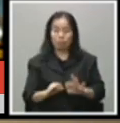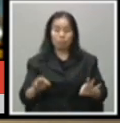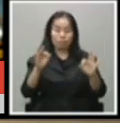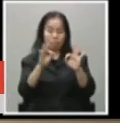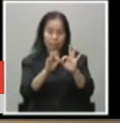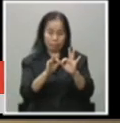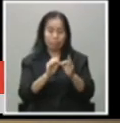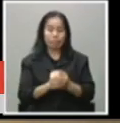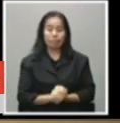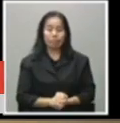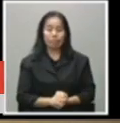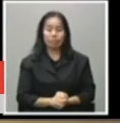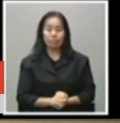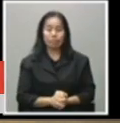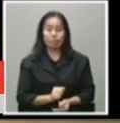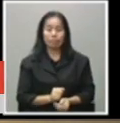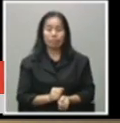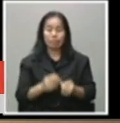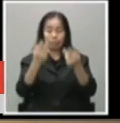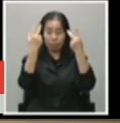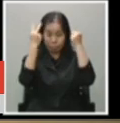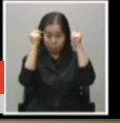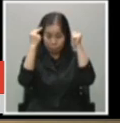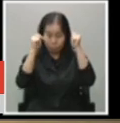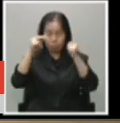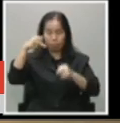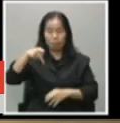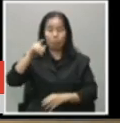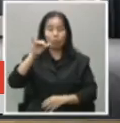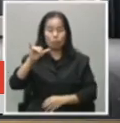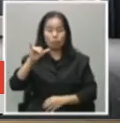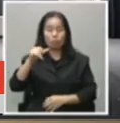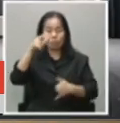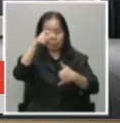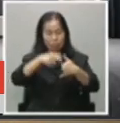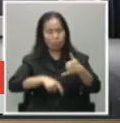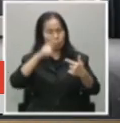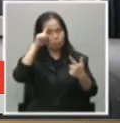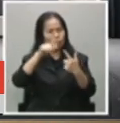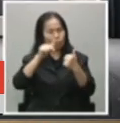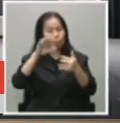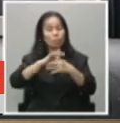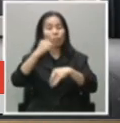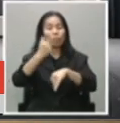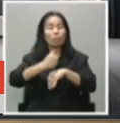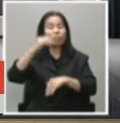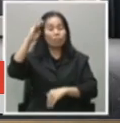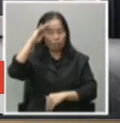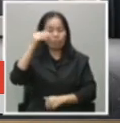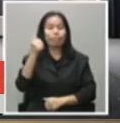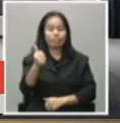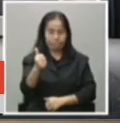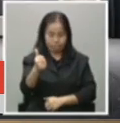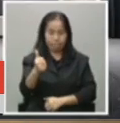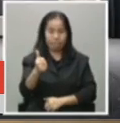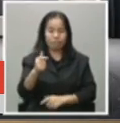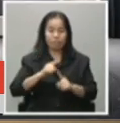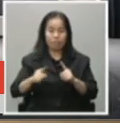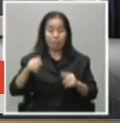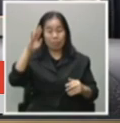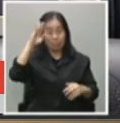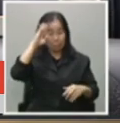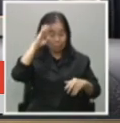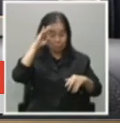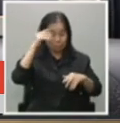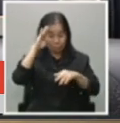งๆค่ะท่านประธานนายกประยุทธ์นะคะอาจที่จะเหมาะสมกับตำแหน่งผู้นำทหารแต่บอกเลยว่าท่านไม่เหมาะสมกับ